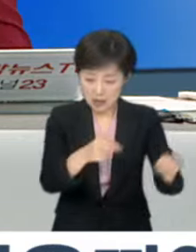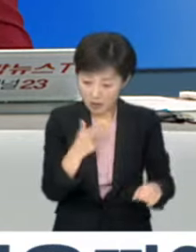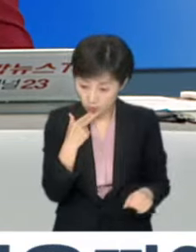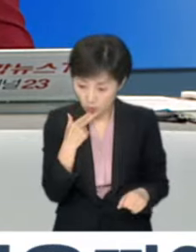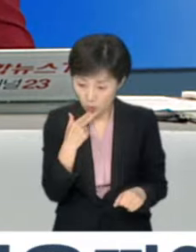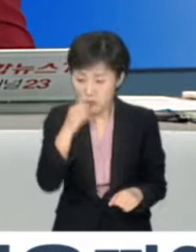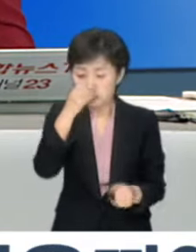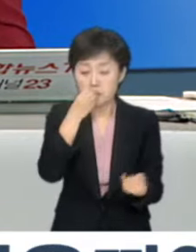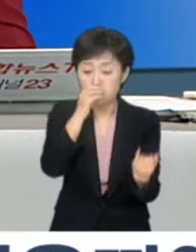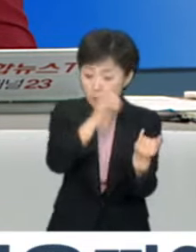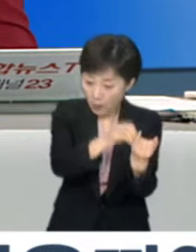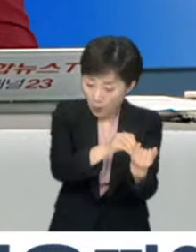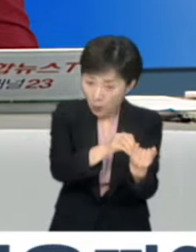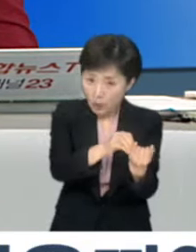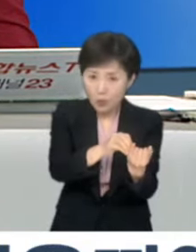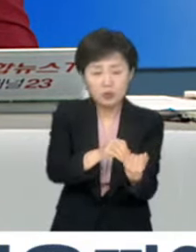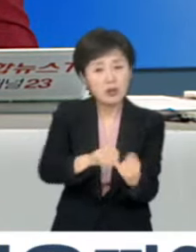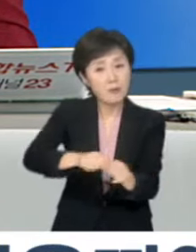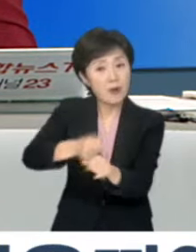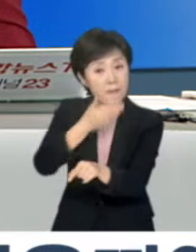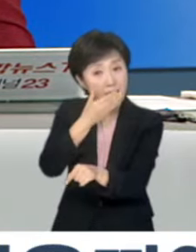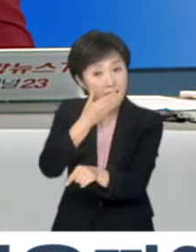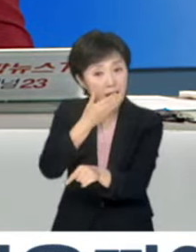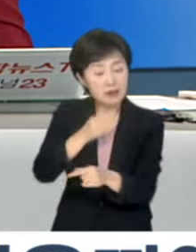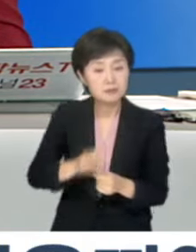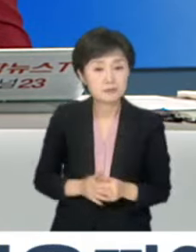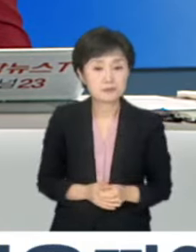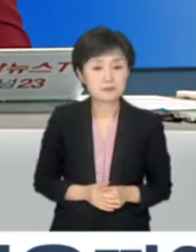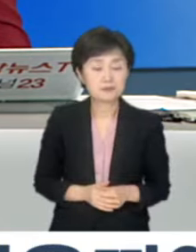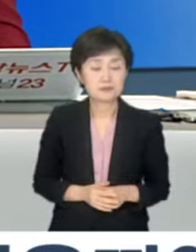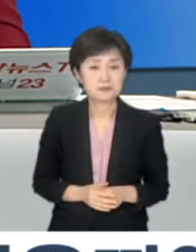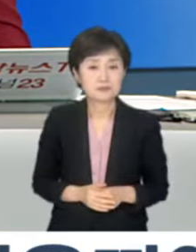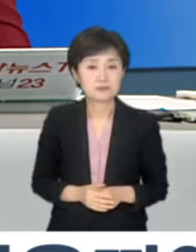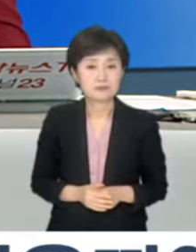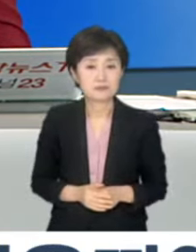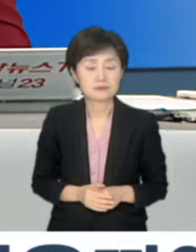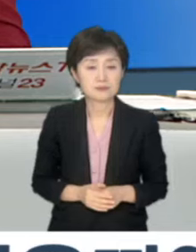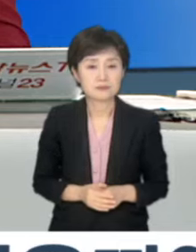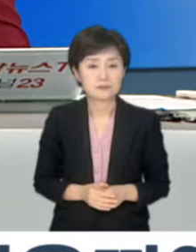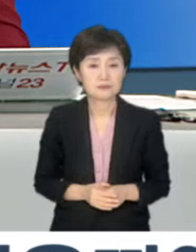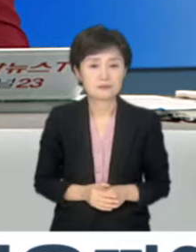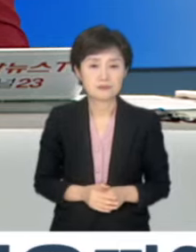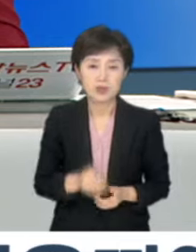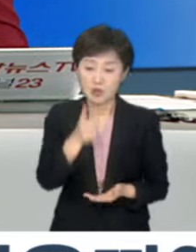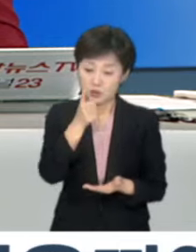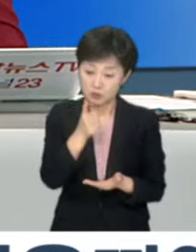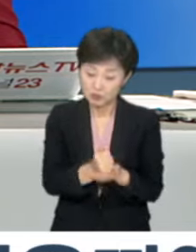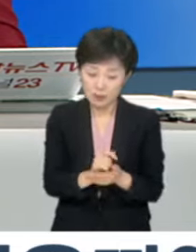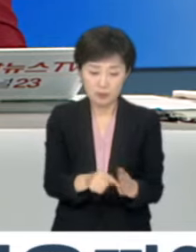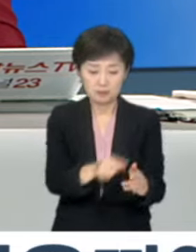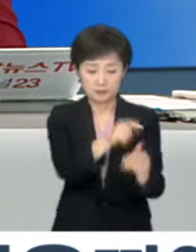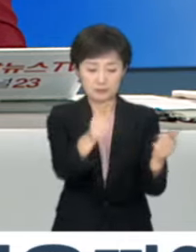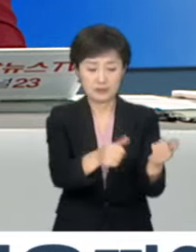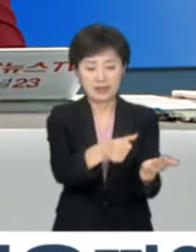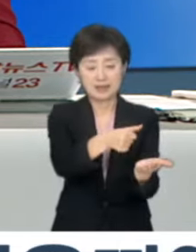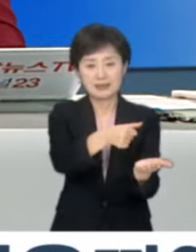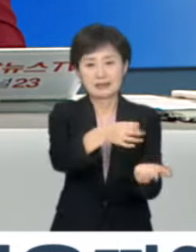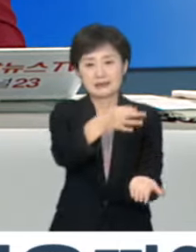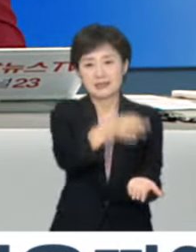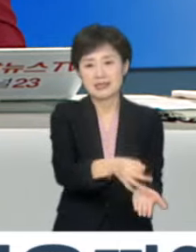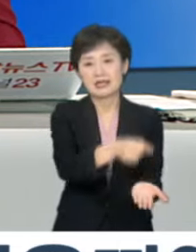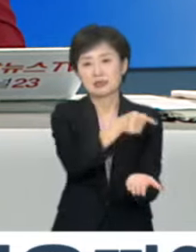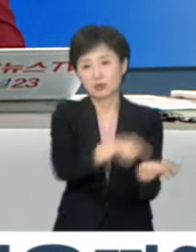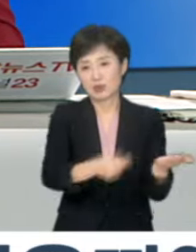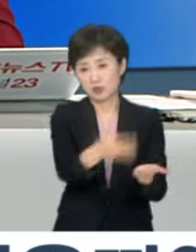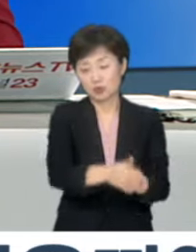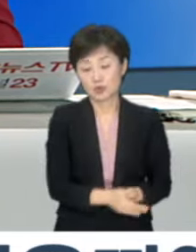규정이 없다거나 그런 게 아닌가 싶은데 예. 어떻습니까? 일단은 제일 먼저 문제될 수 있는 혐의 자체는 재물손괴 혐의입니다. 재물손괴요? 예, 이제